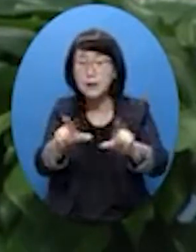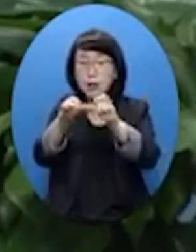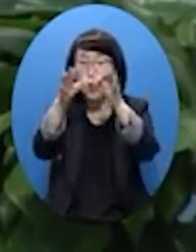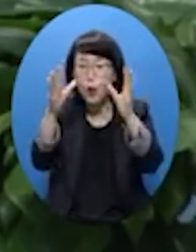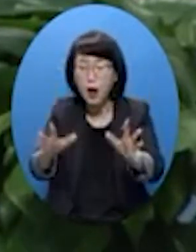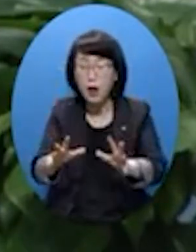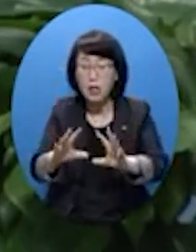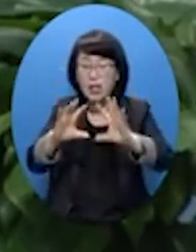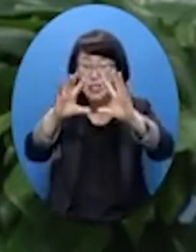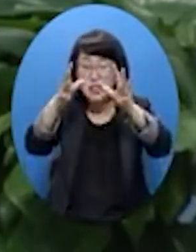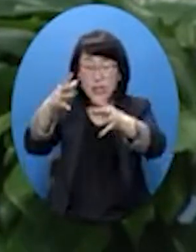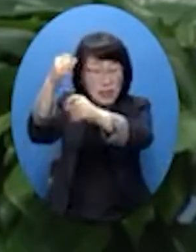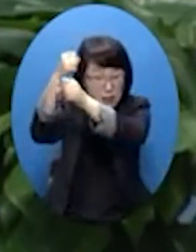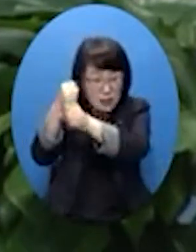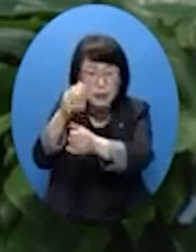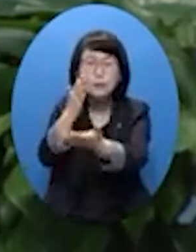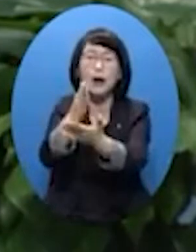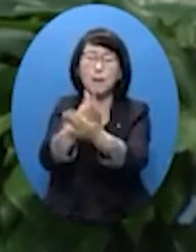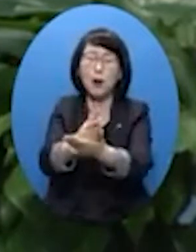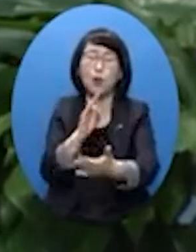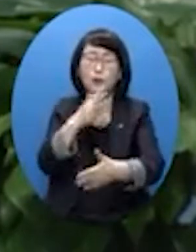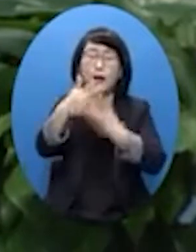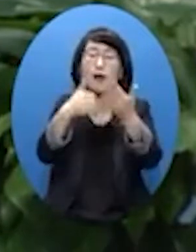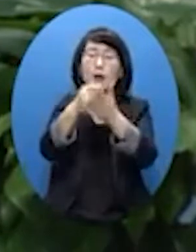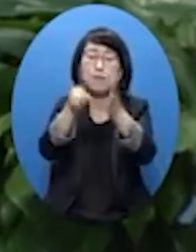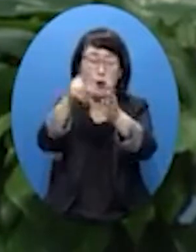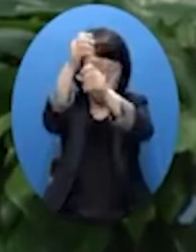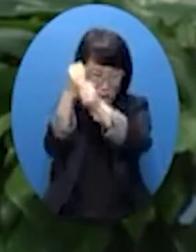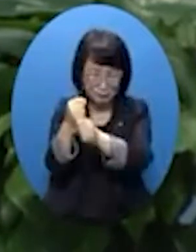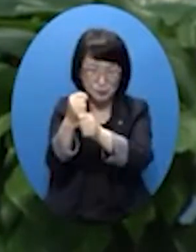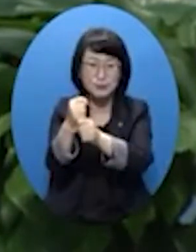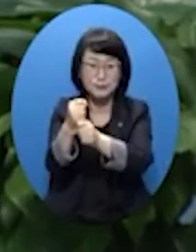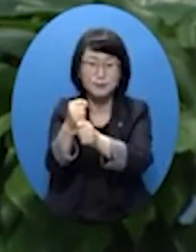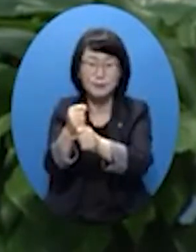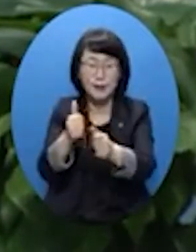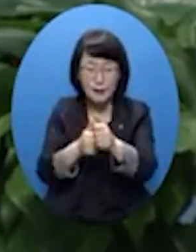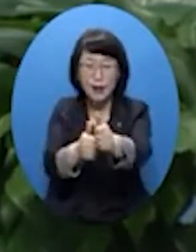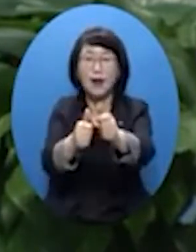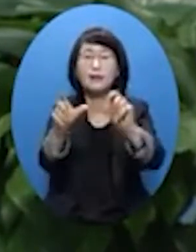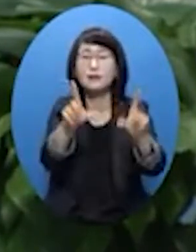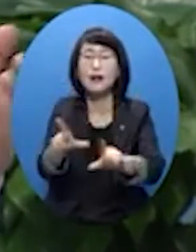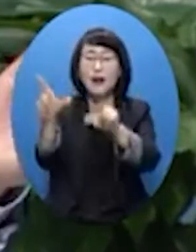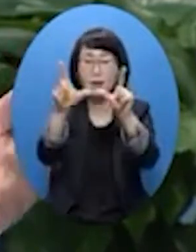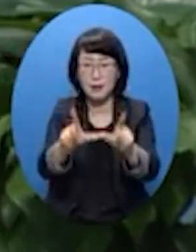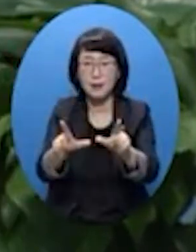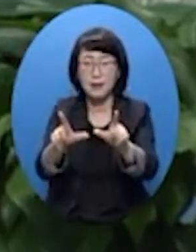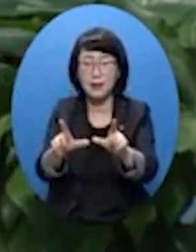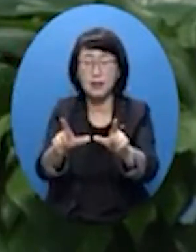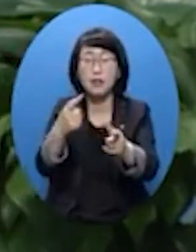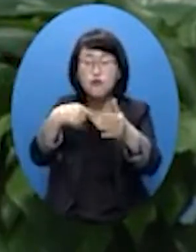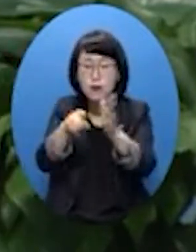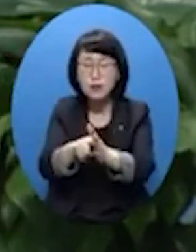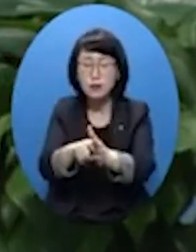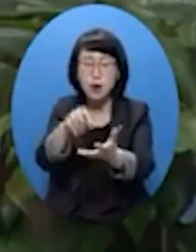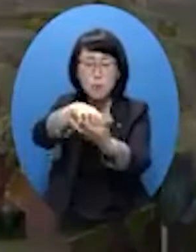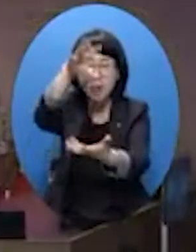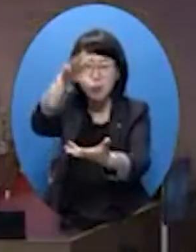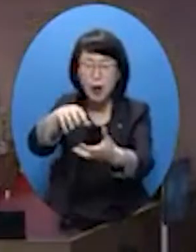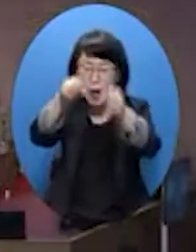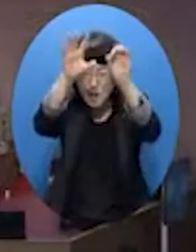것을 의지하지 알고 가지 아니하고 오직 하나님만 믿고 의자가 따라가며 살도록 등의 만나를 풍성히 베풀어